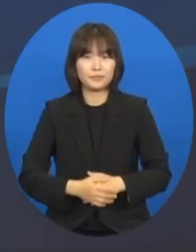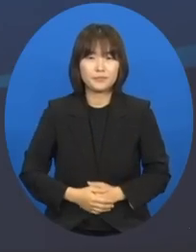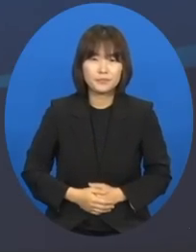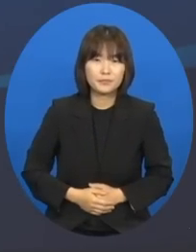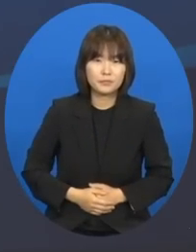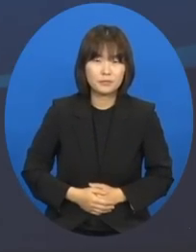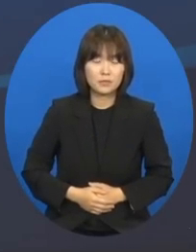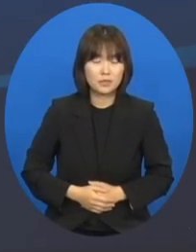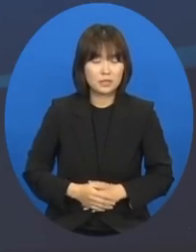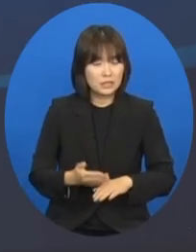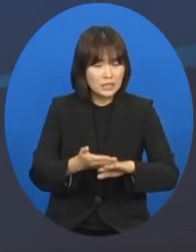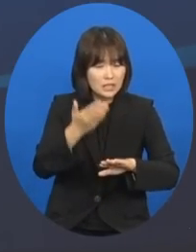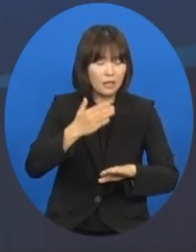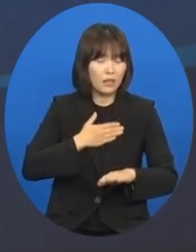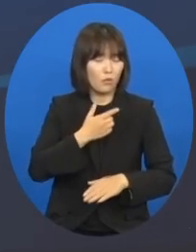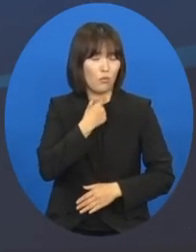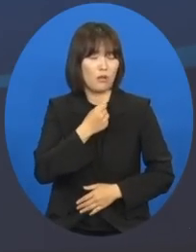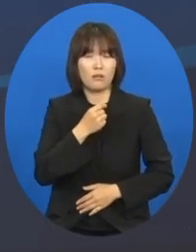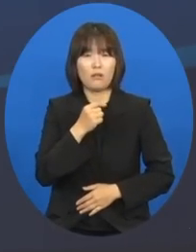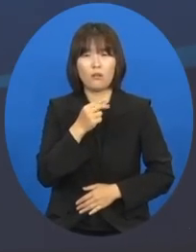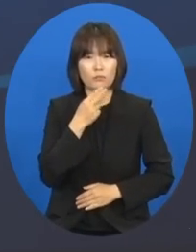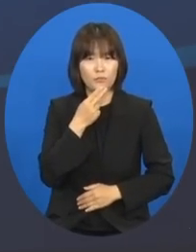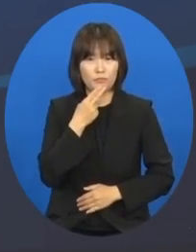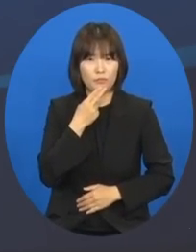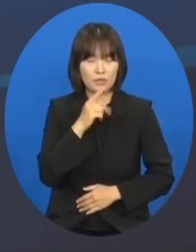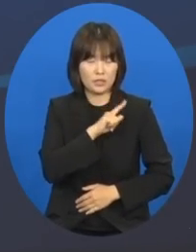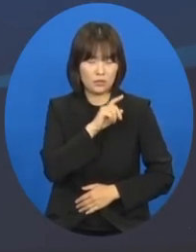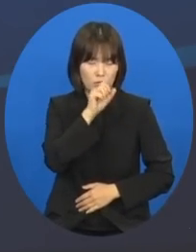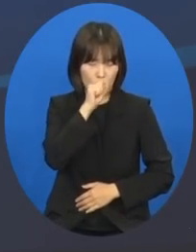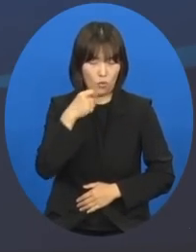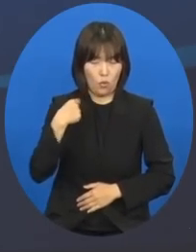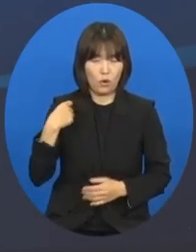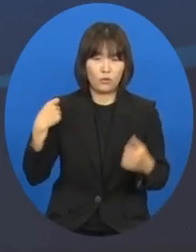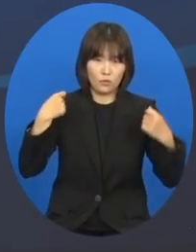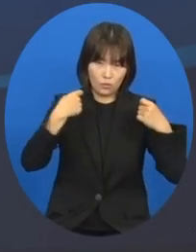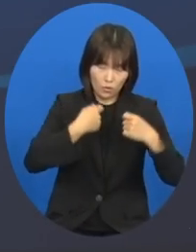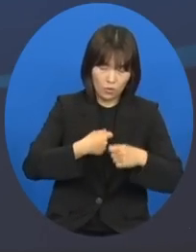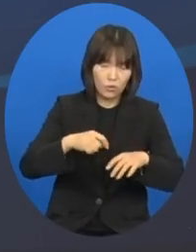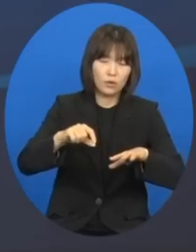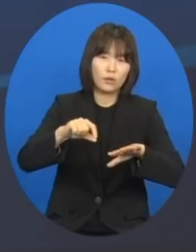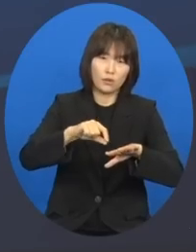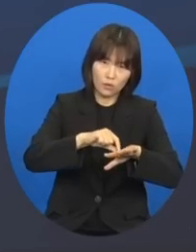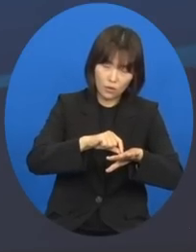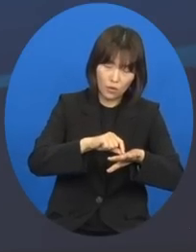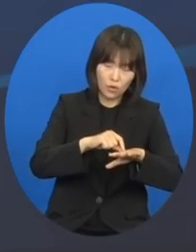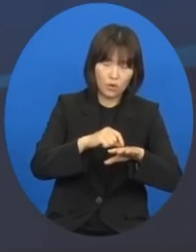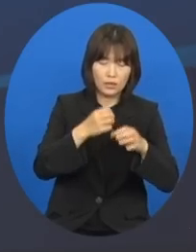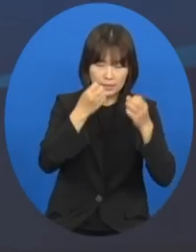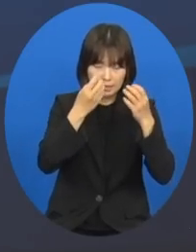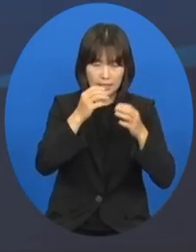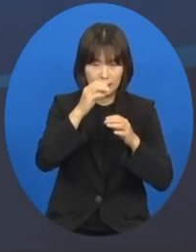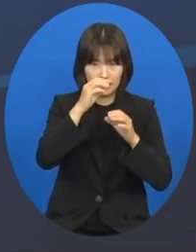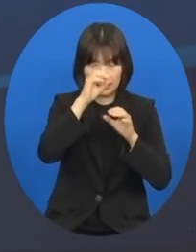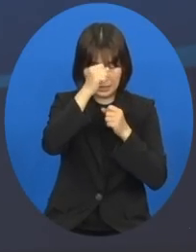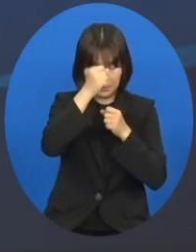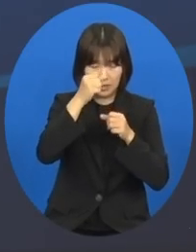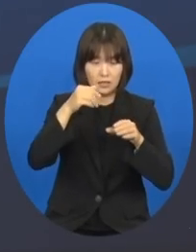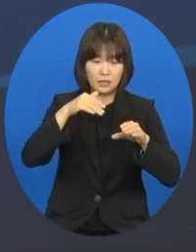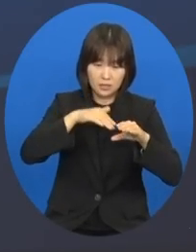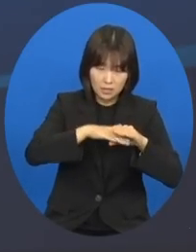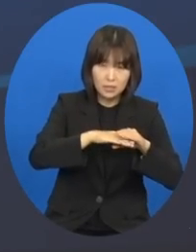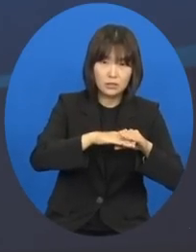내가 더 원하지 않는다 제일 좋은 옷을 꺼내서 입히고 가락지를 끼우고 새 신발을 신기고 살찐